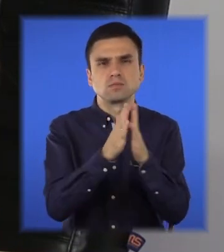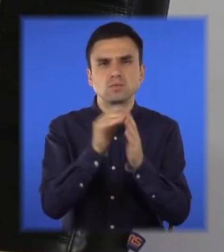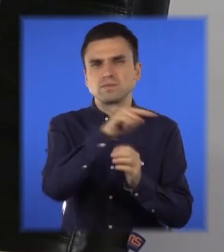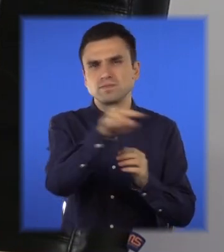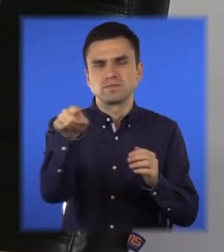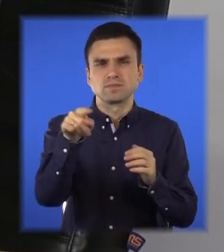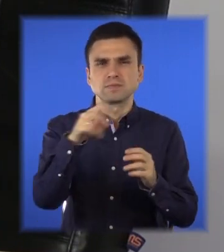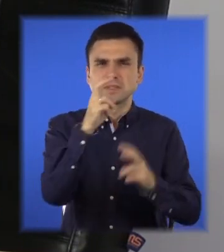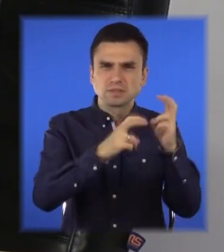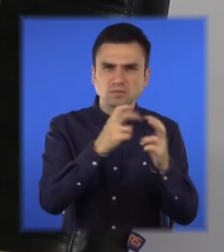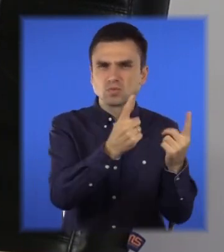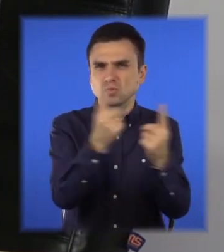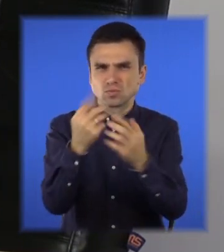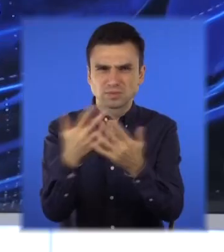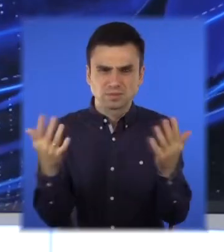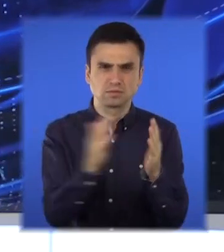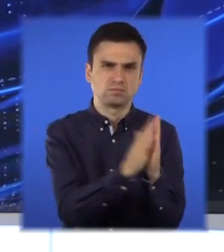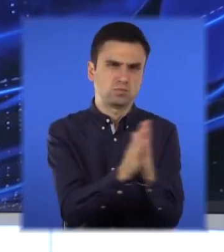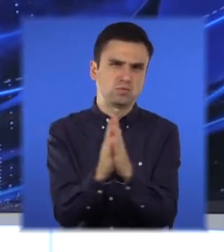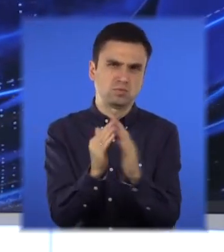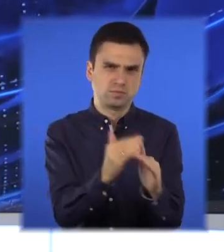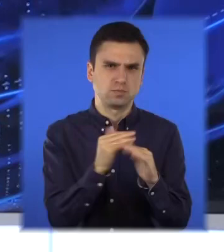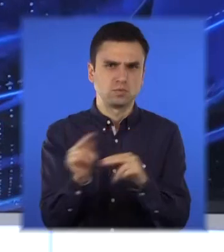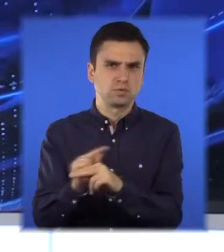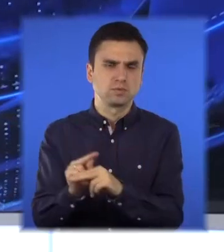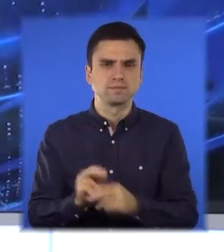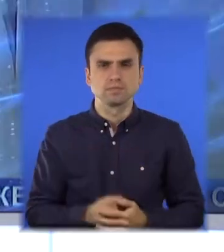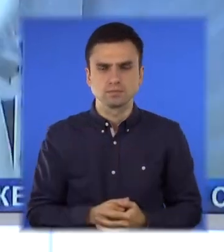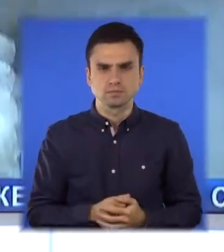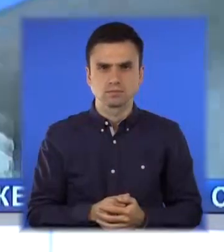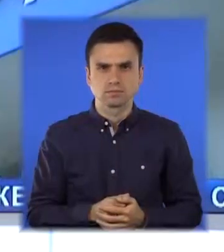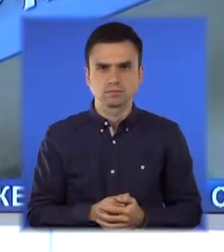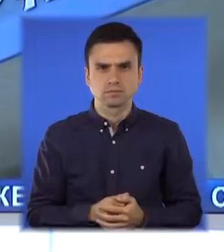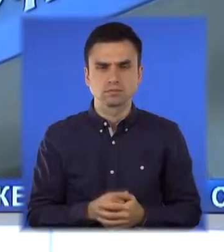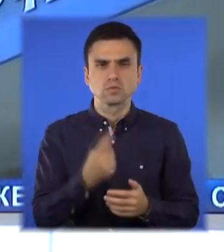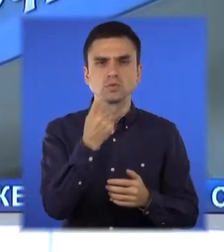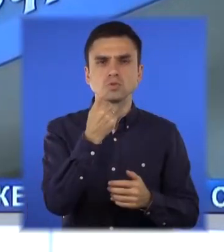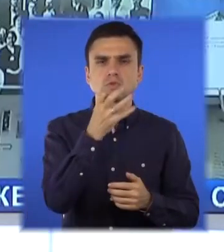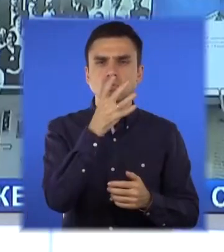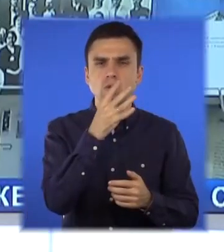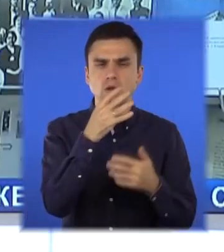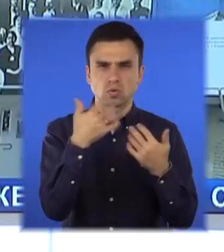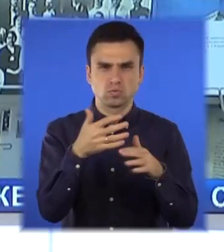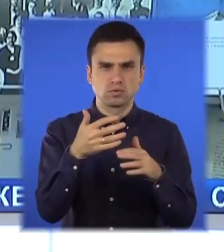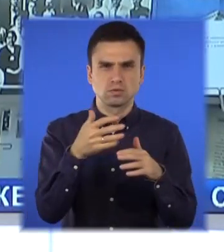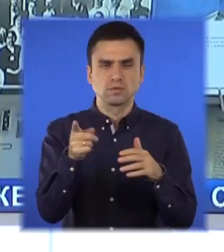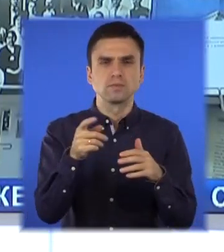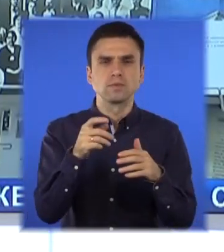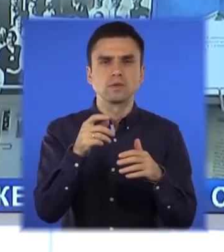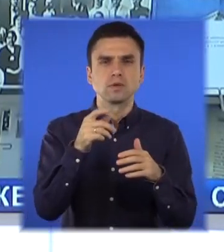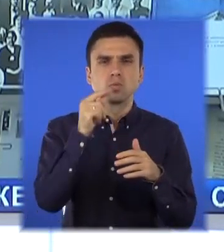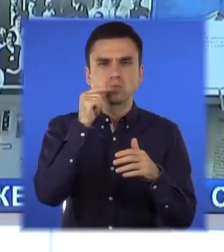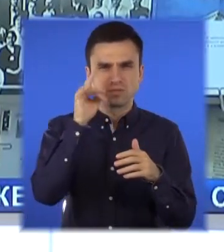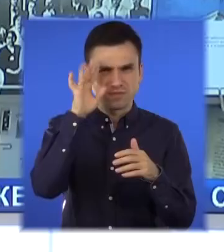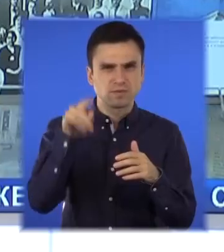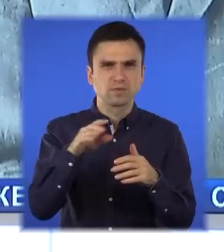стосовно подальшого ремонту мосту. Сторіччя від дня народження Василя Сухомлинського. Цю круглу дату відзначили у